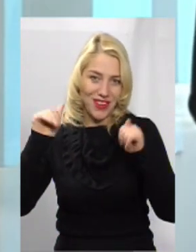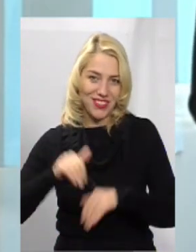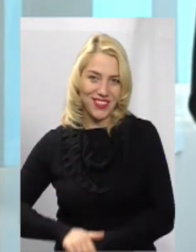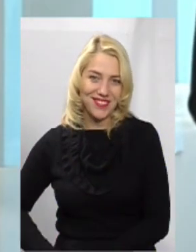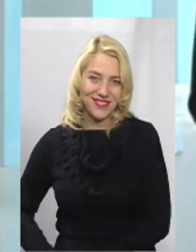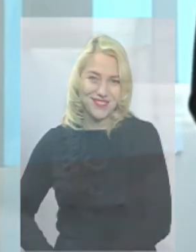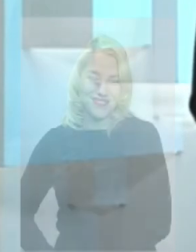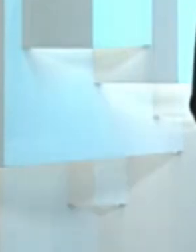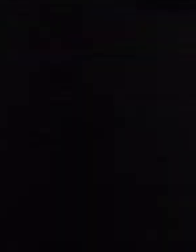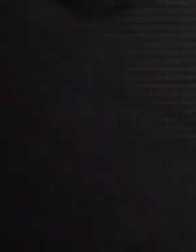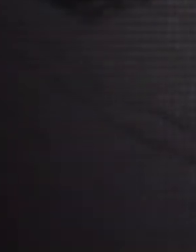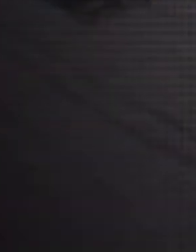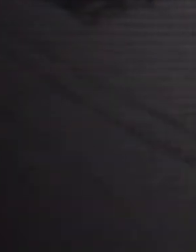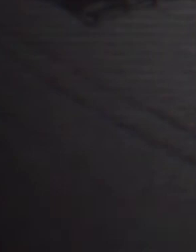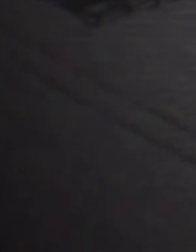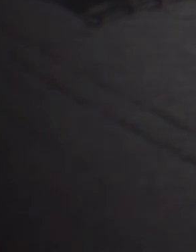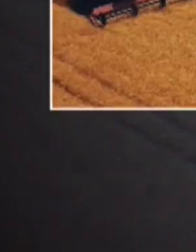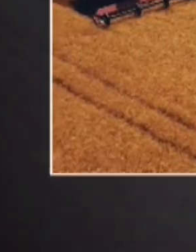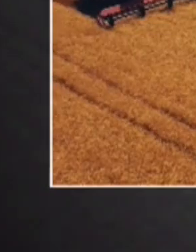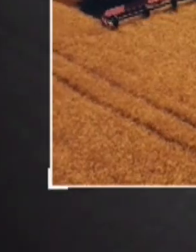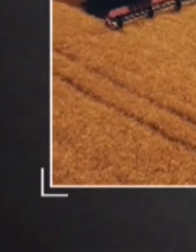Дякую!